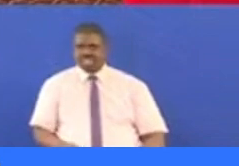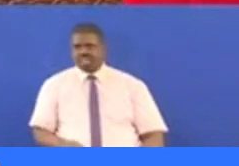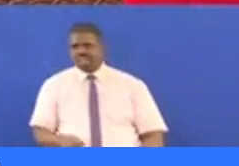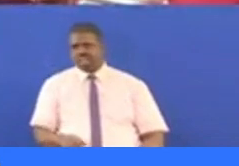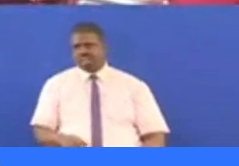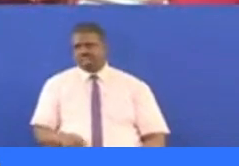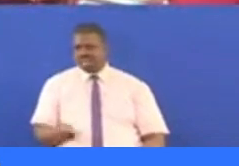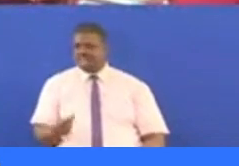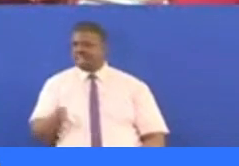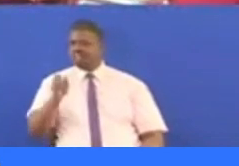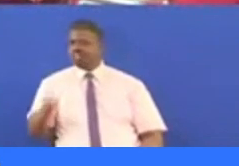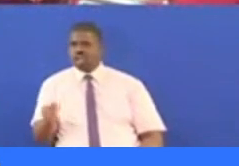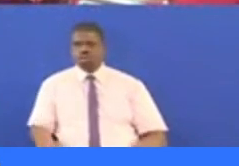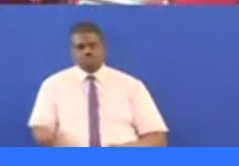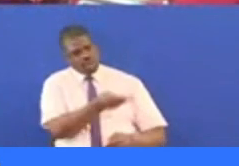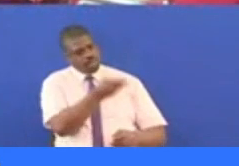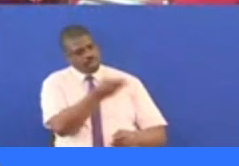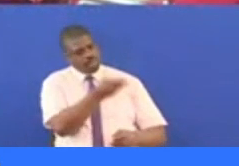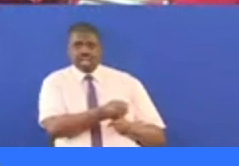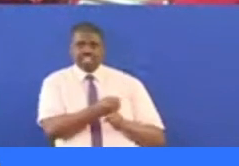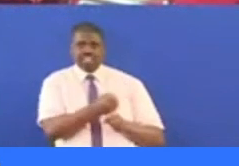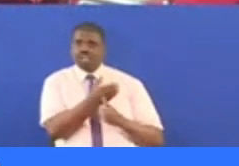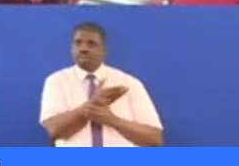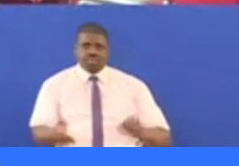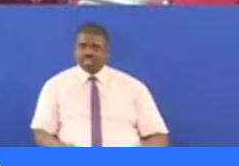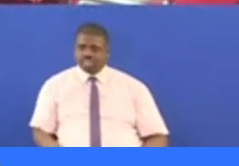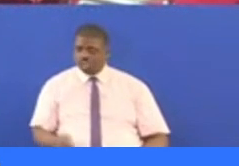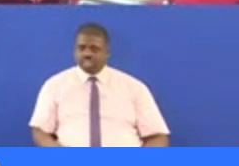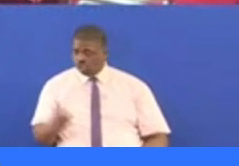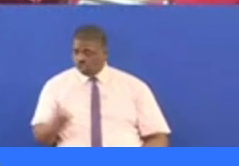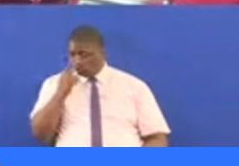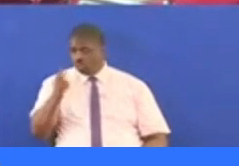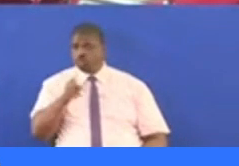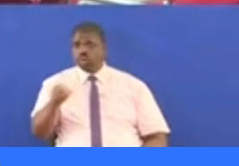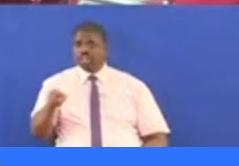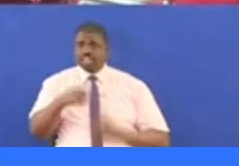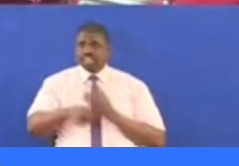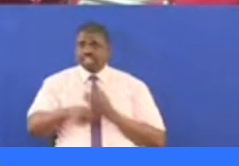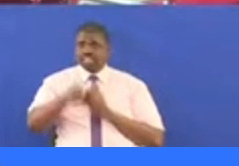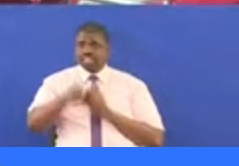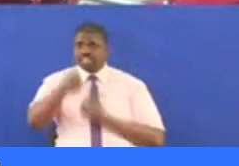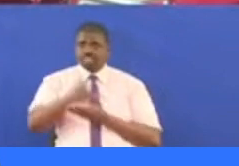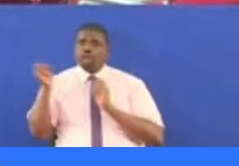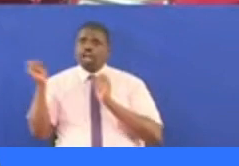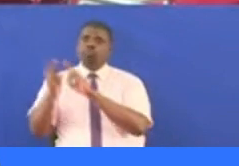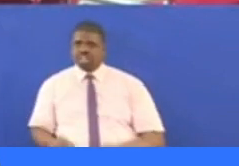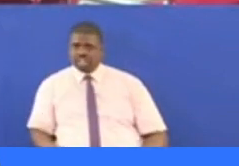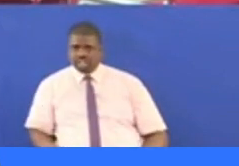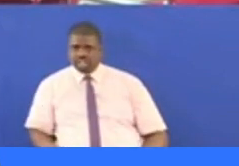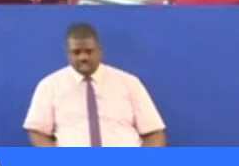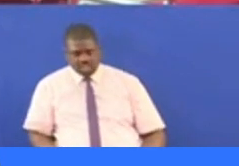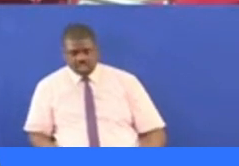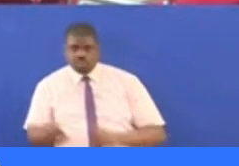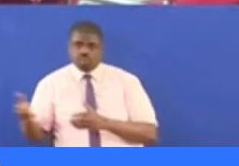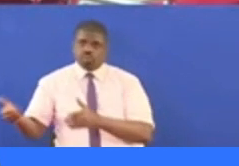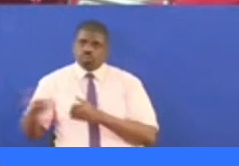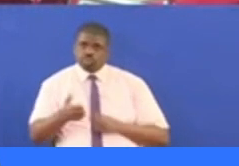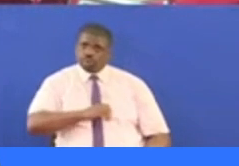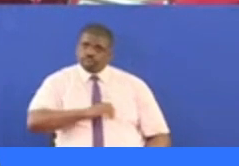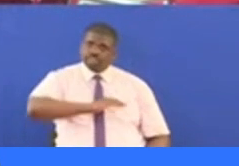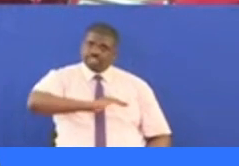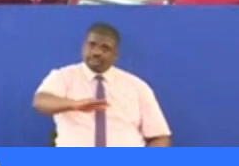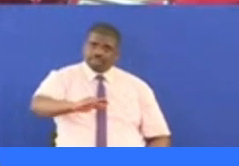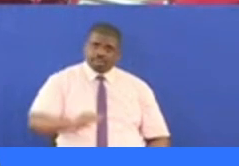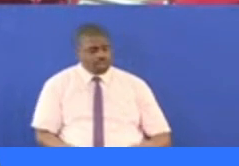hela, mkawape kazi ambayo hawataiweza. Tumeona hili katika azimio la Arusha. Tulichukua mashamba,